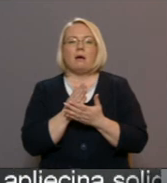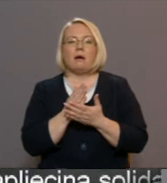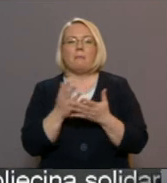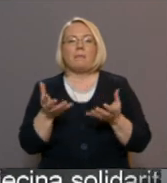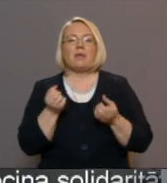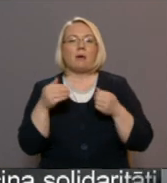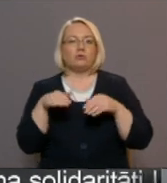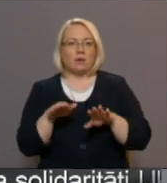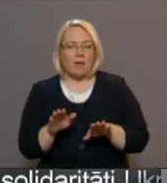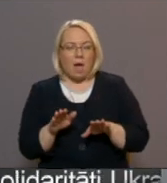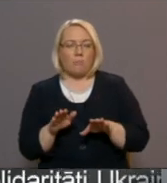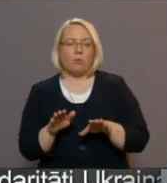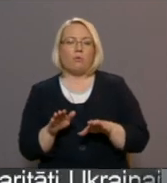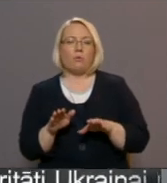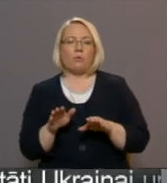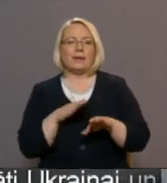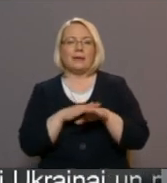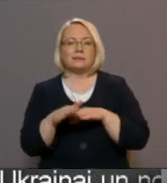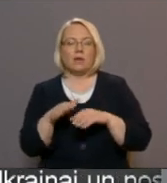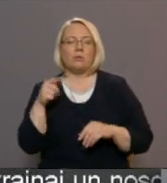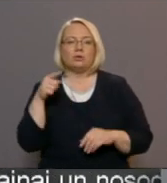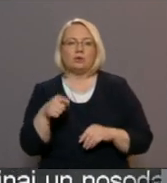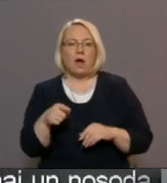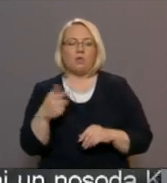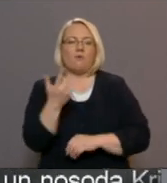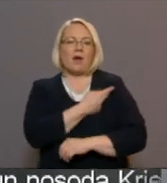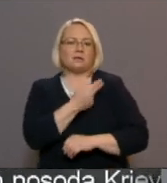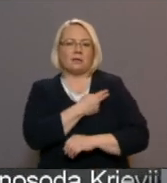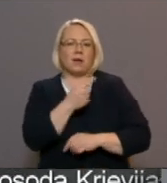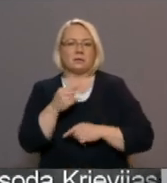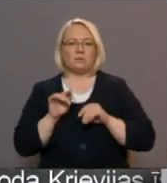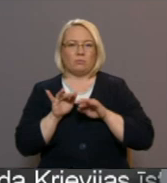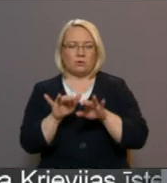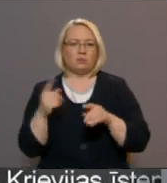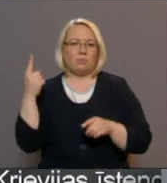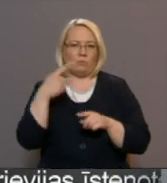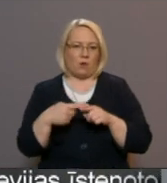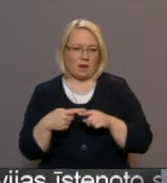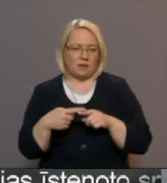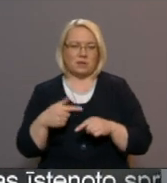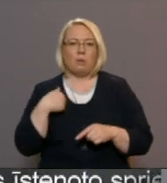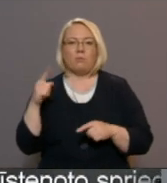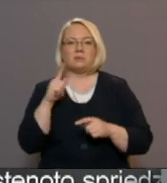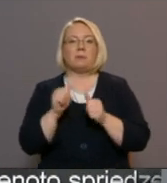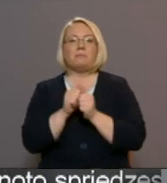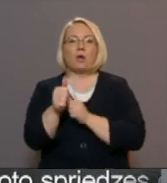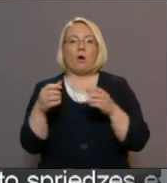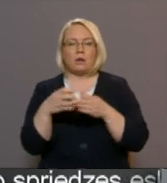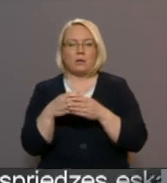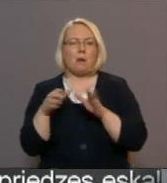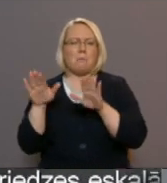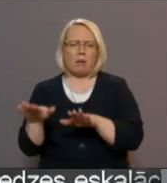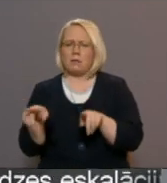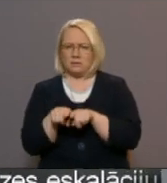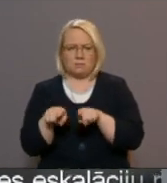mēs esam pieņēmuši lēmumu īstenot šādu vakcināciju pirmo reizi. Mums ir divas prioritātes, mēs viņus turpinam uzturēt.